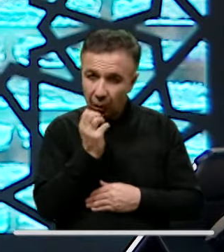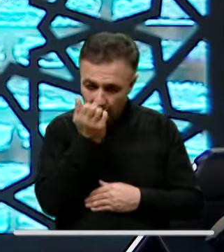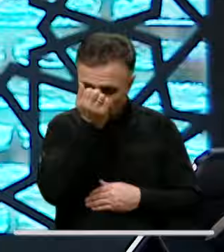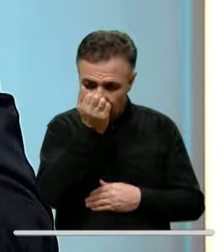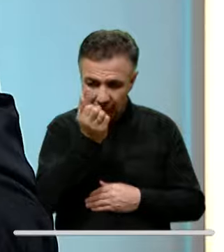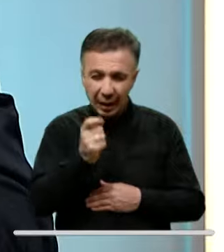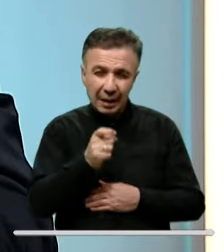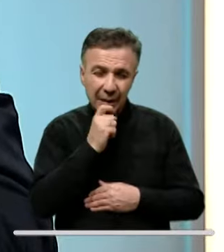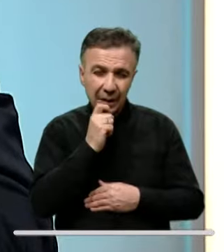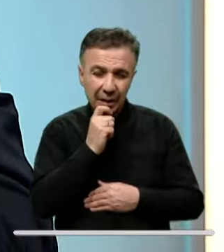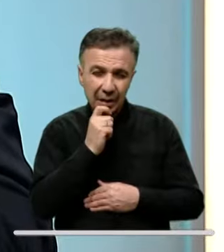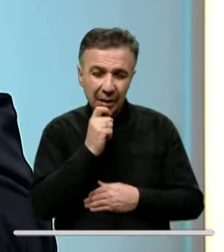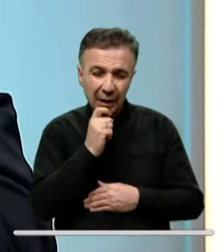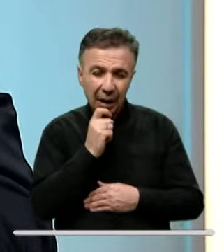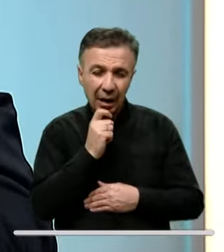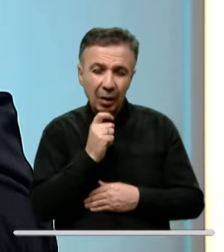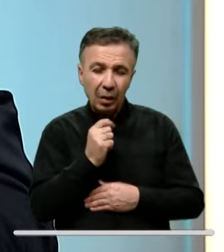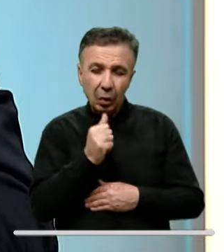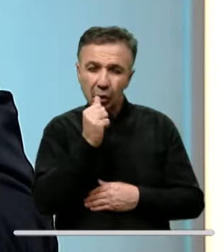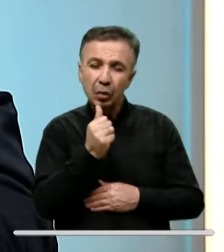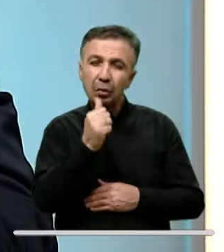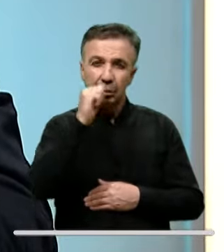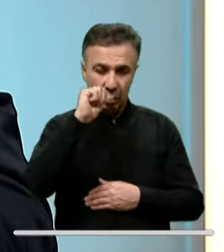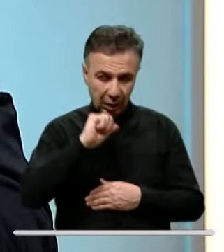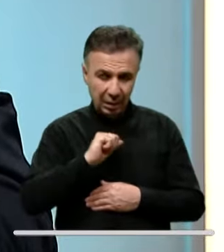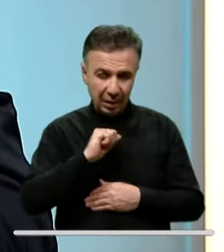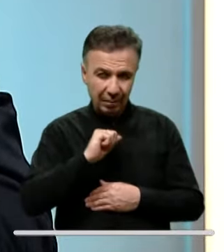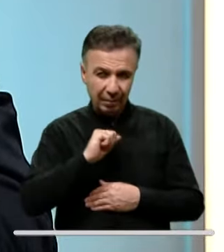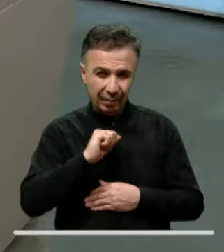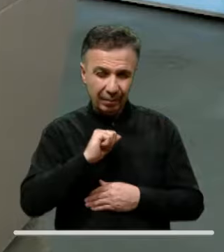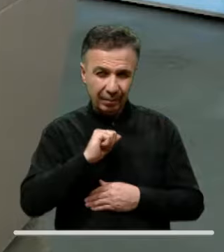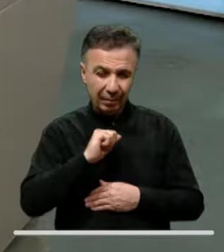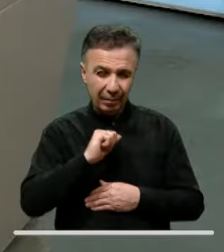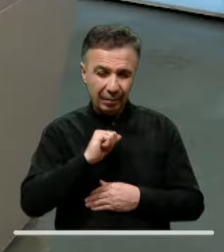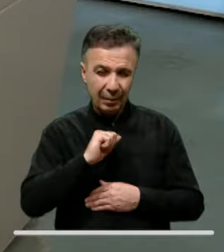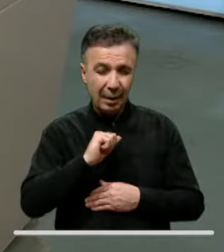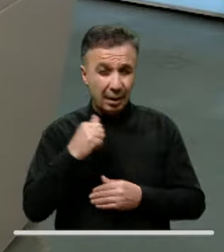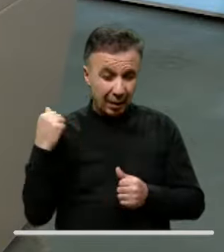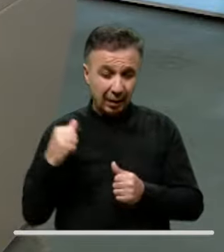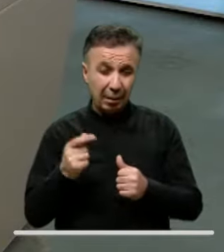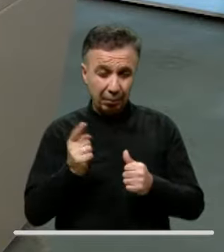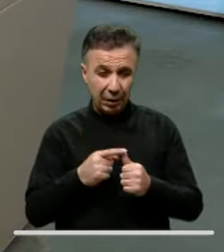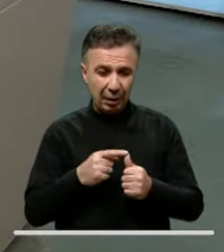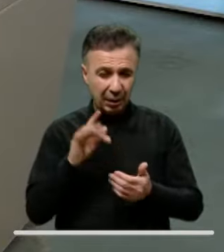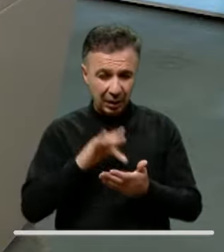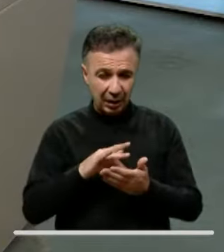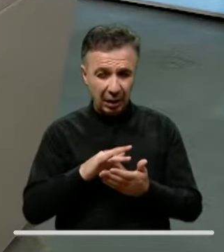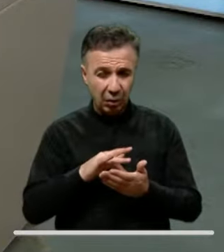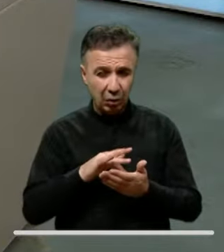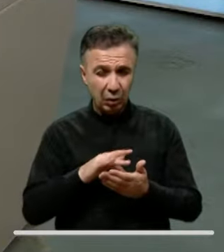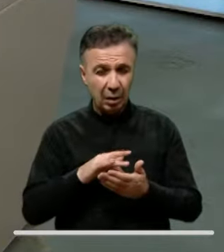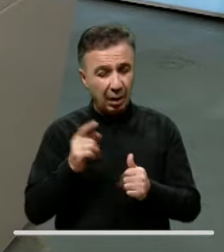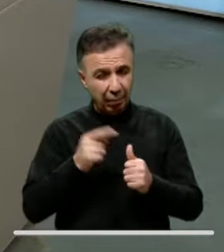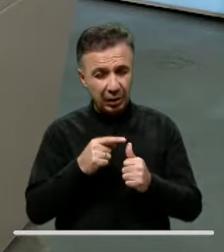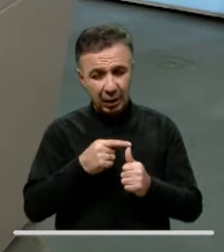yanlışlıkla ağzından veya burnundan su kaçırırsa orucunu Tekrar baştan mı almalı yani kefareti baştan itibaren tutmaya mı